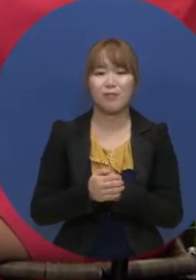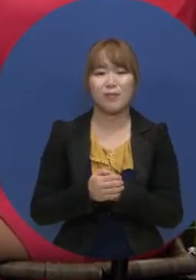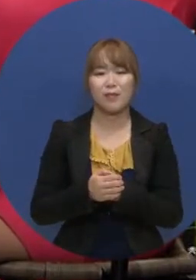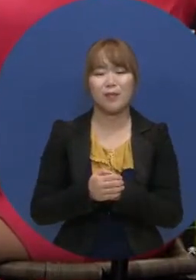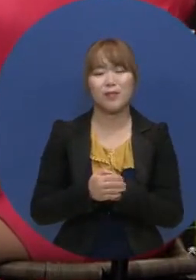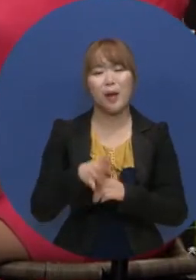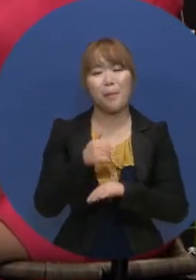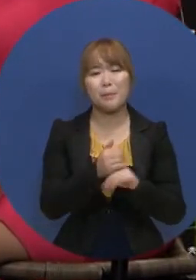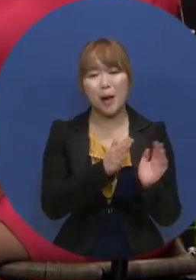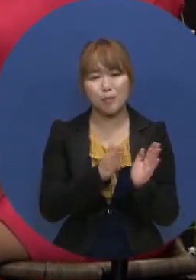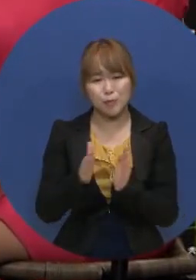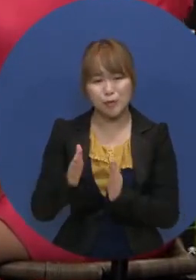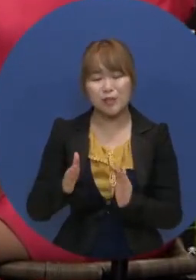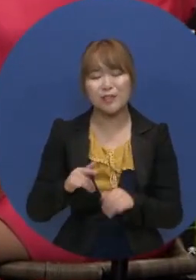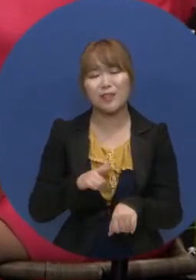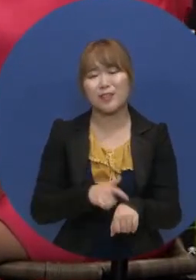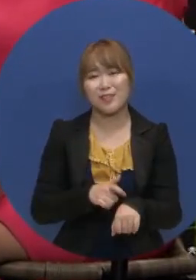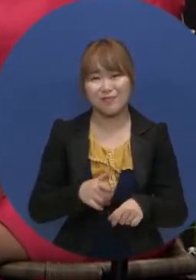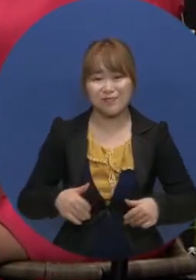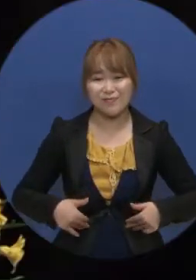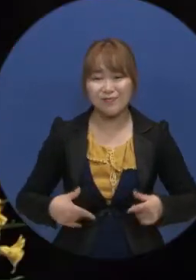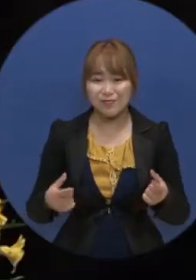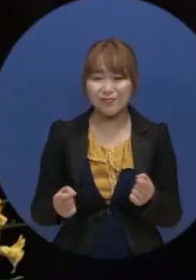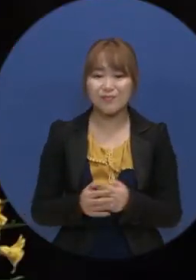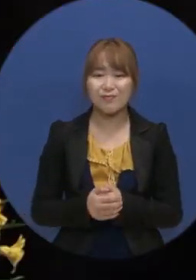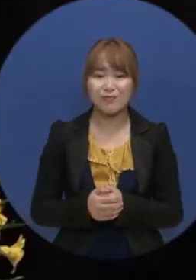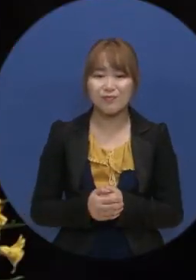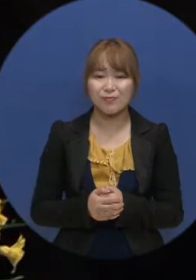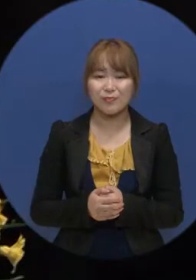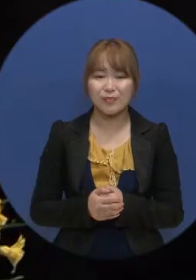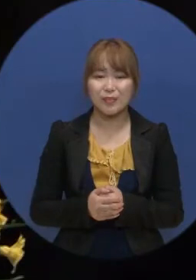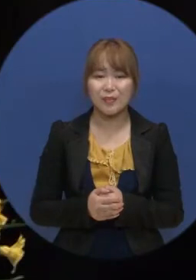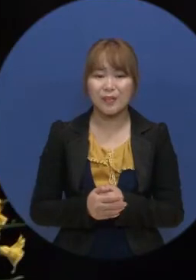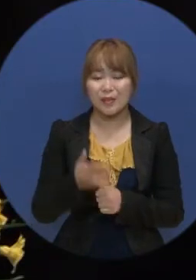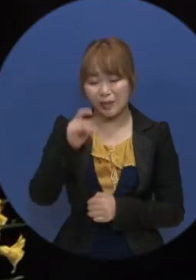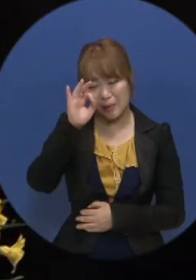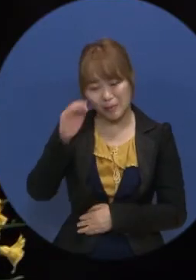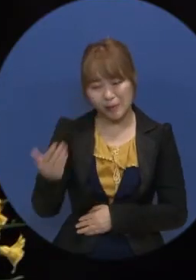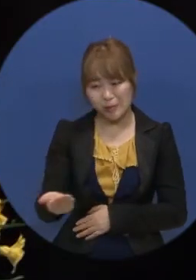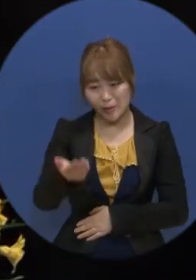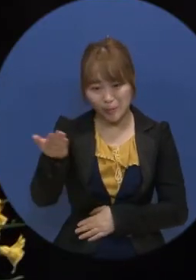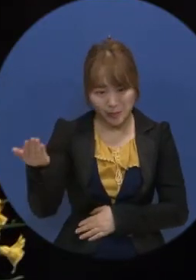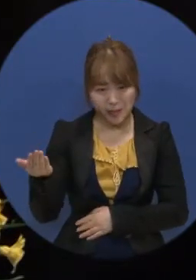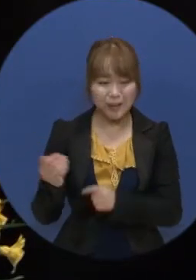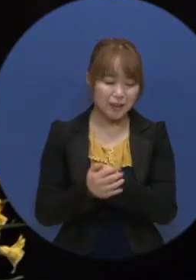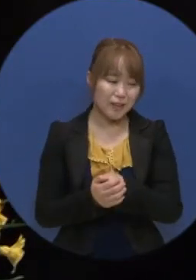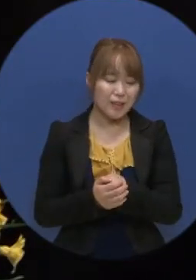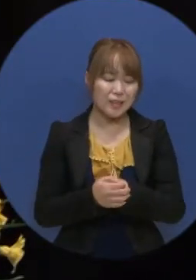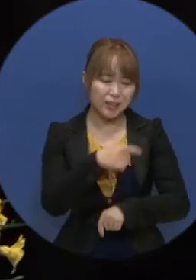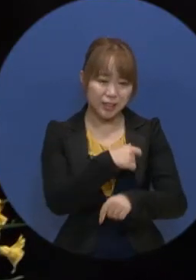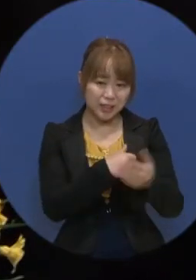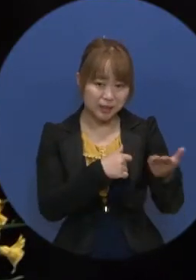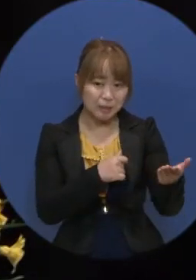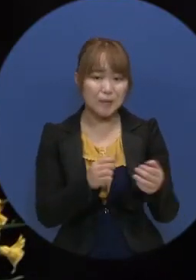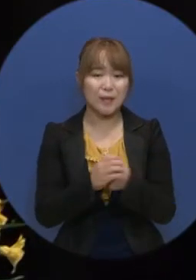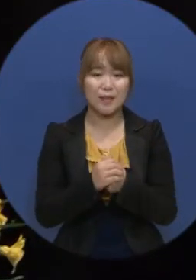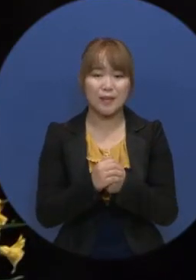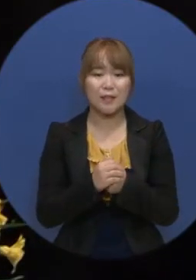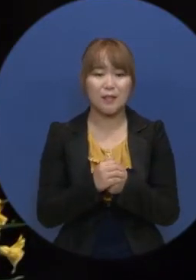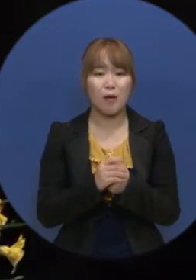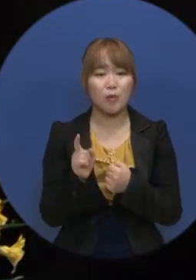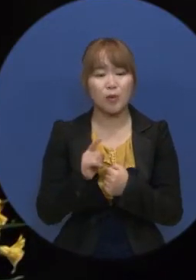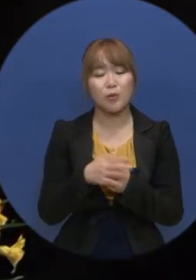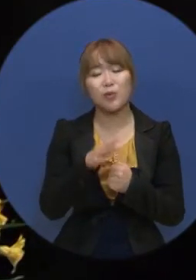이렇게 마무리할 시간 됐습니다. 이사님. 네네. 오늘 저희 시청자들에게 우리 이사님께서